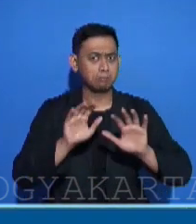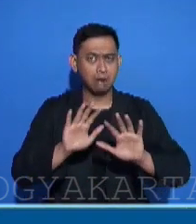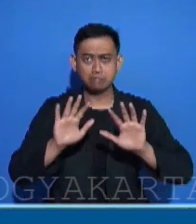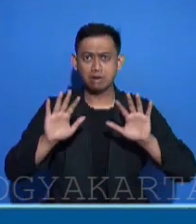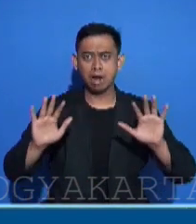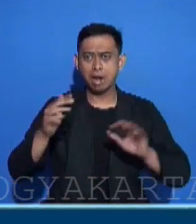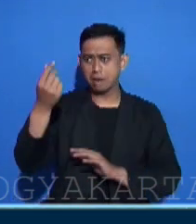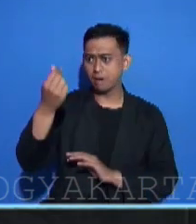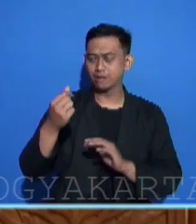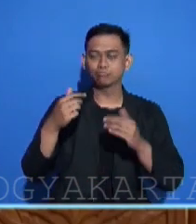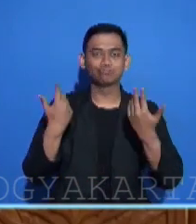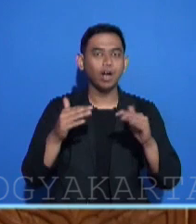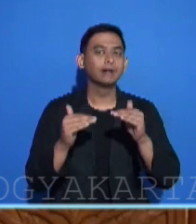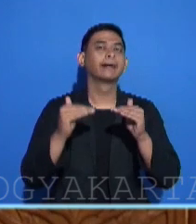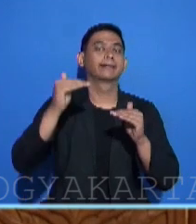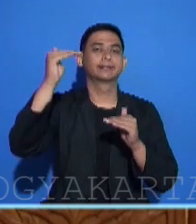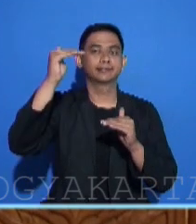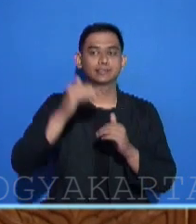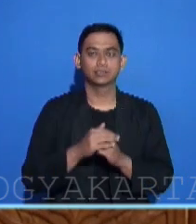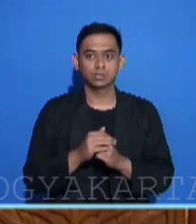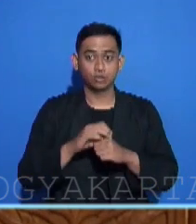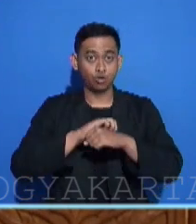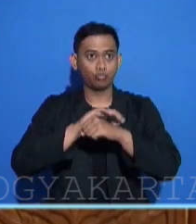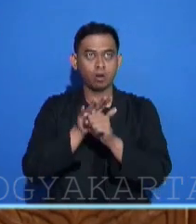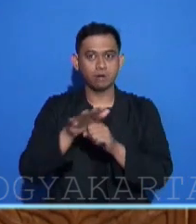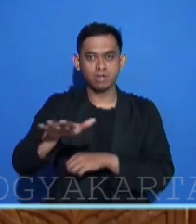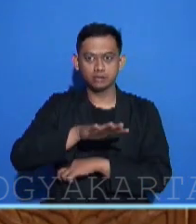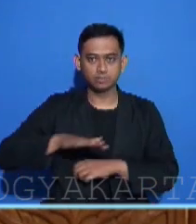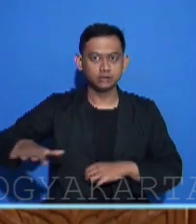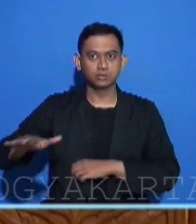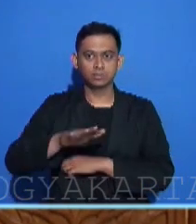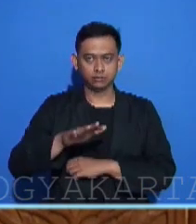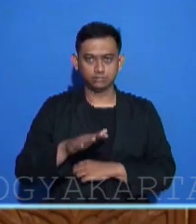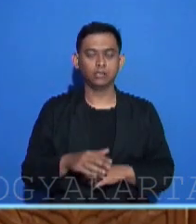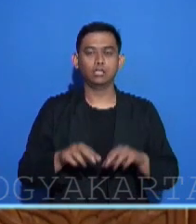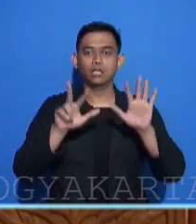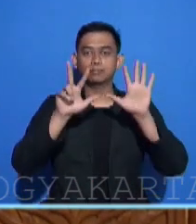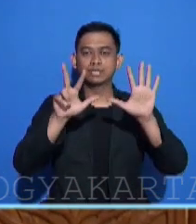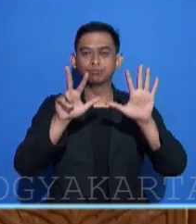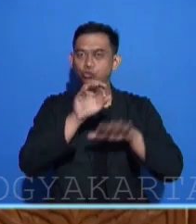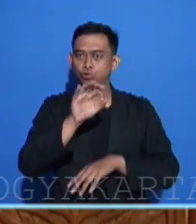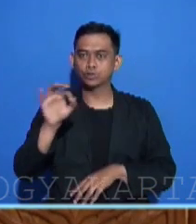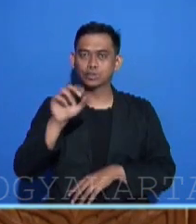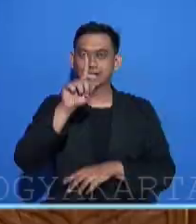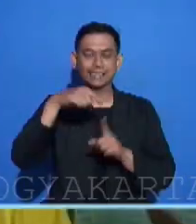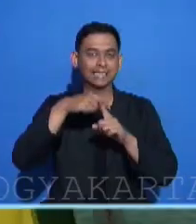wiwit mindhak malih ing Kabupaten Kulon Progo sampun ngancik Rp8.000 saben kilonipun.